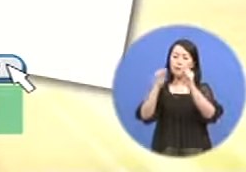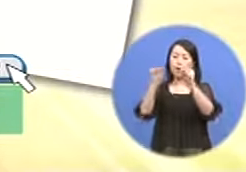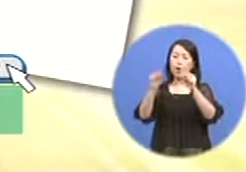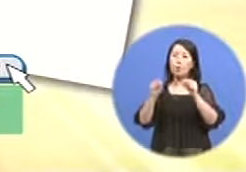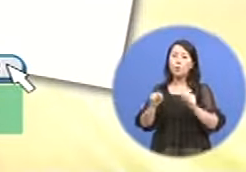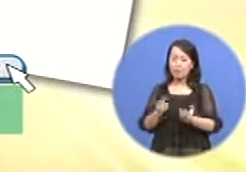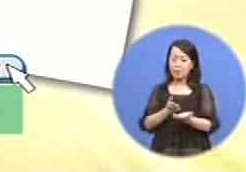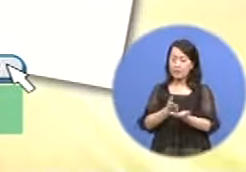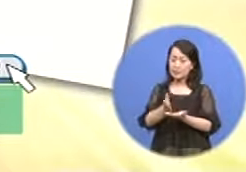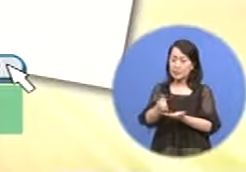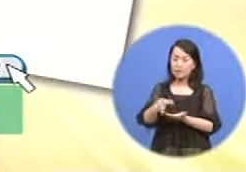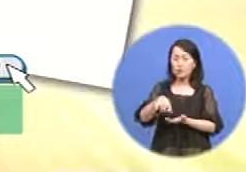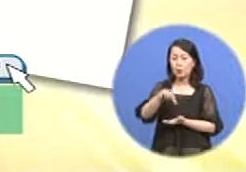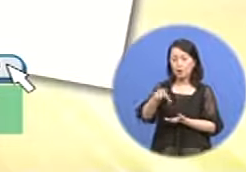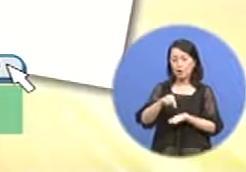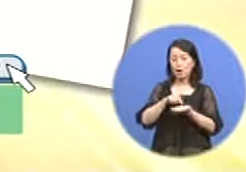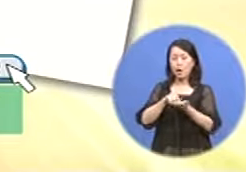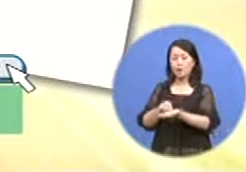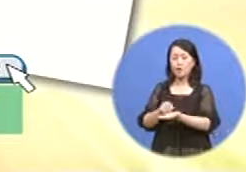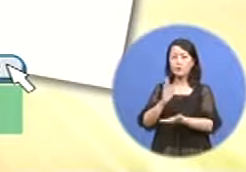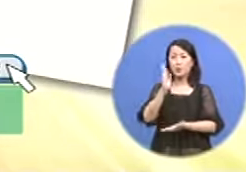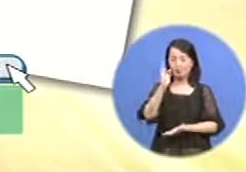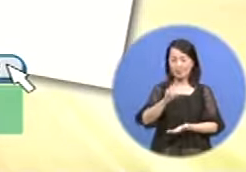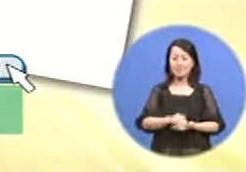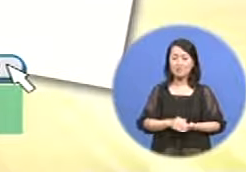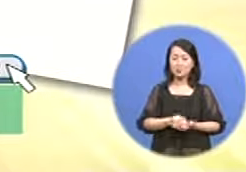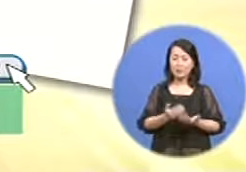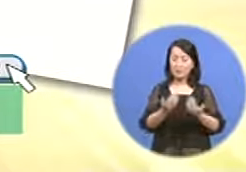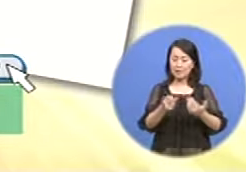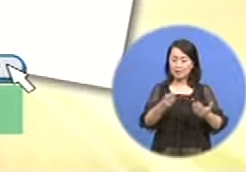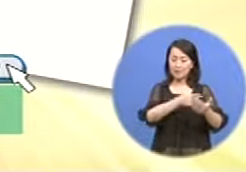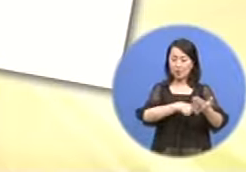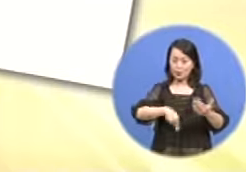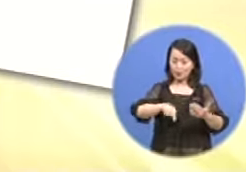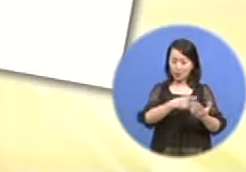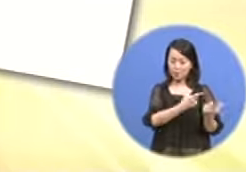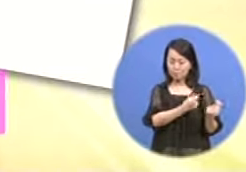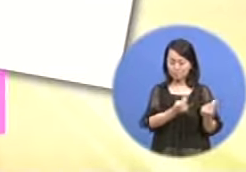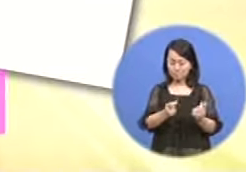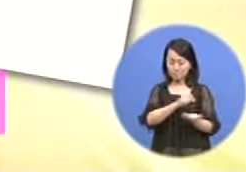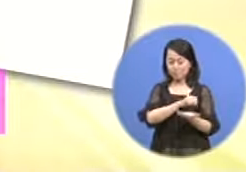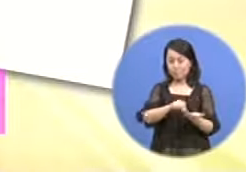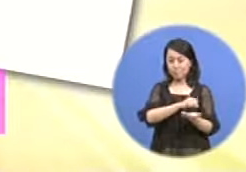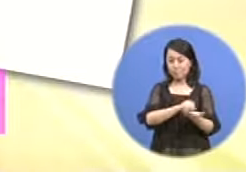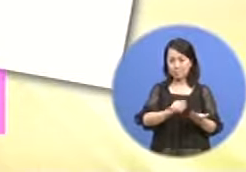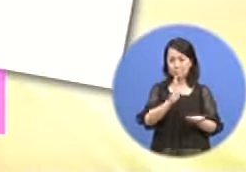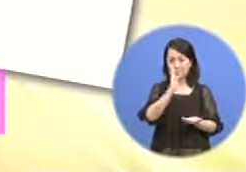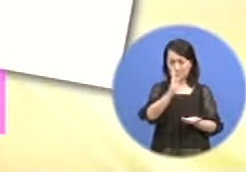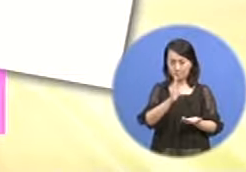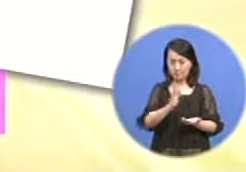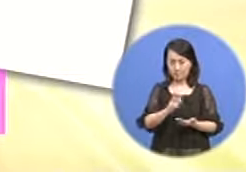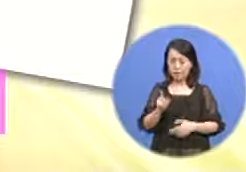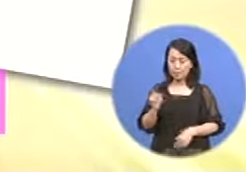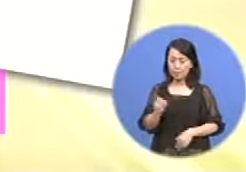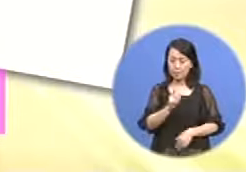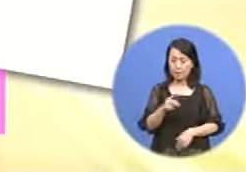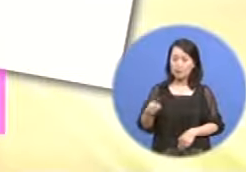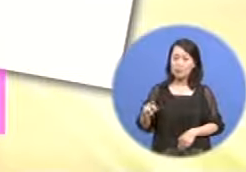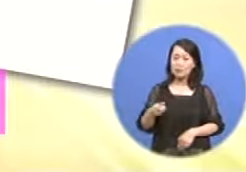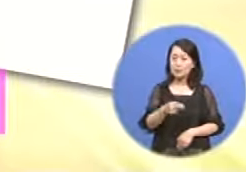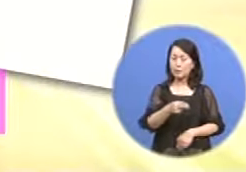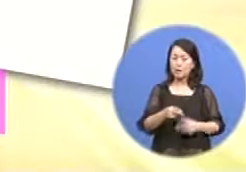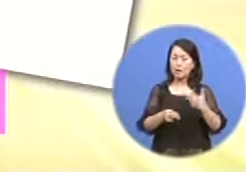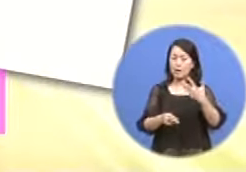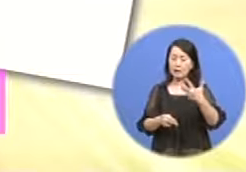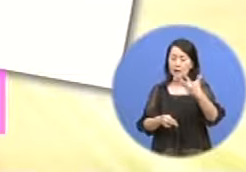お申し込みください。応募の際は必要事項をご記入ください。締め切りはどちらの場合も8月17